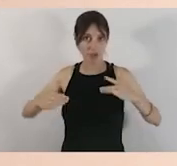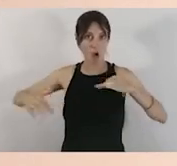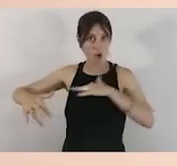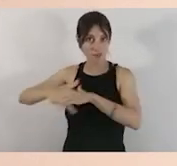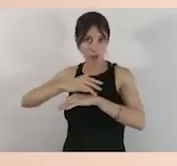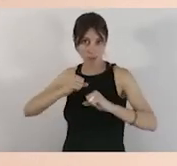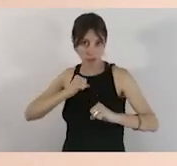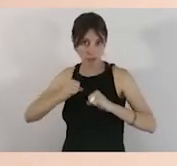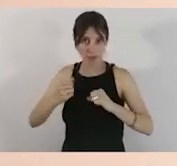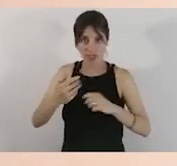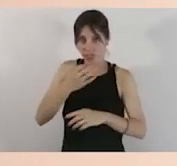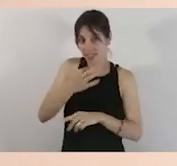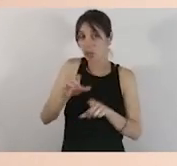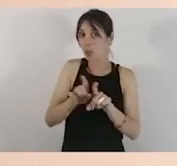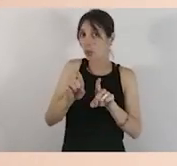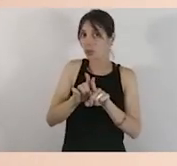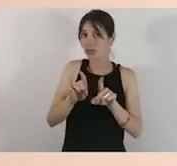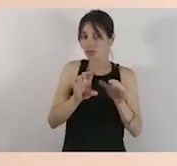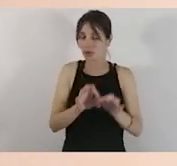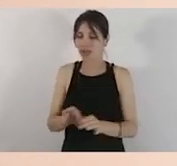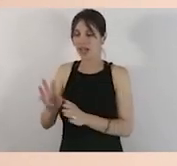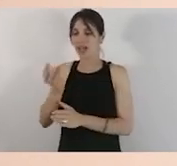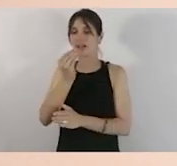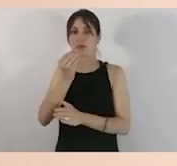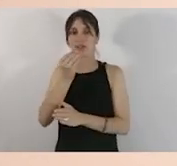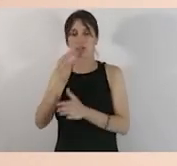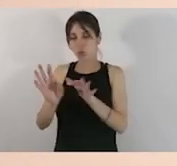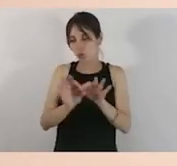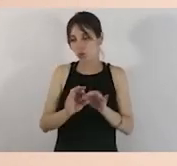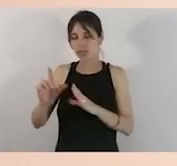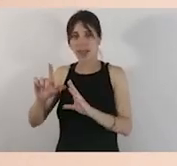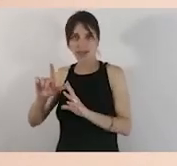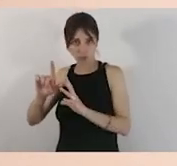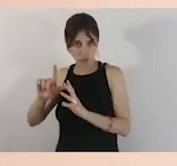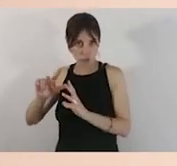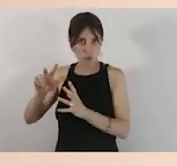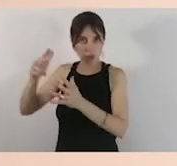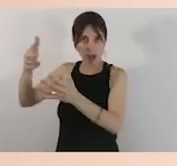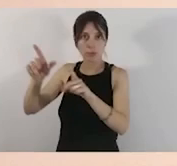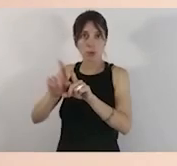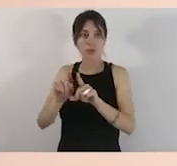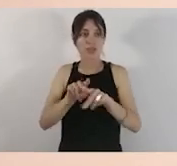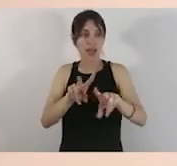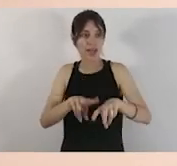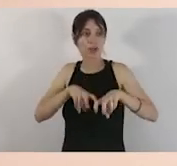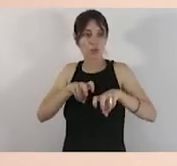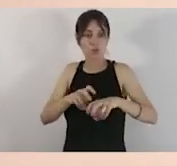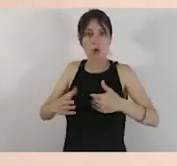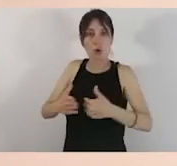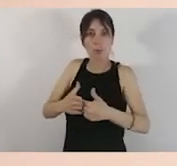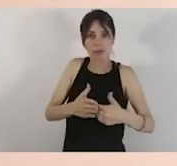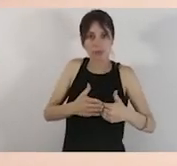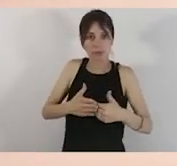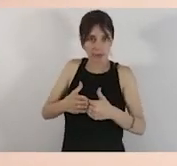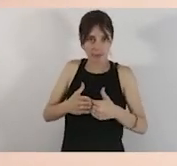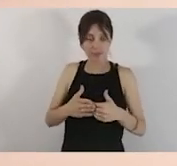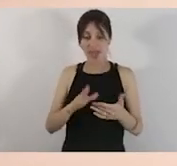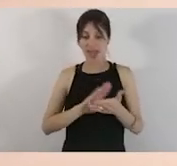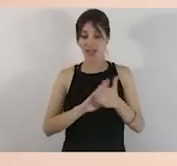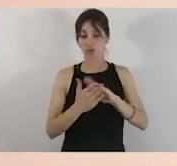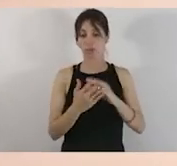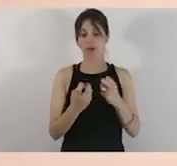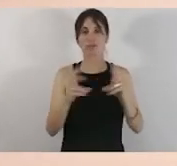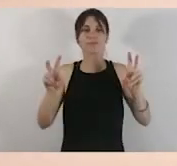mais également de l'alimentation solidaire et durable et de l'agriculture de proximité. Donc, il y a une association, notamment la Cité